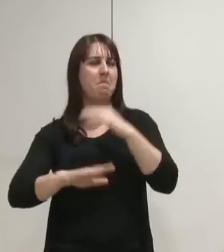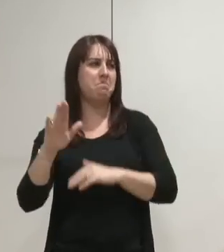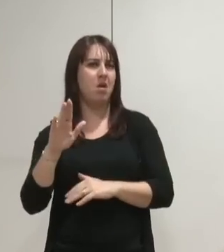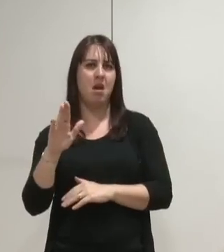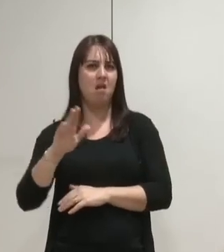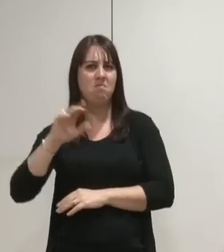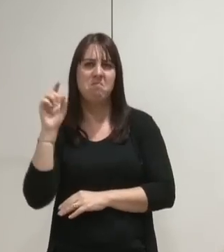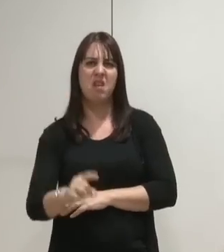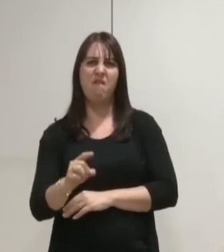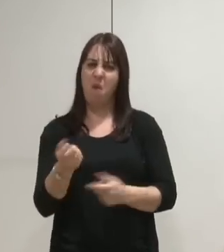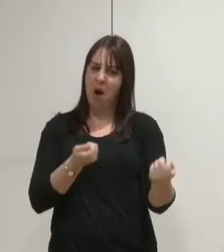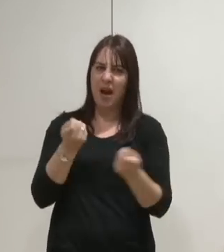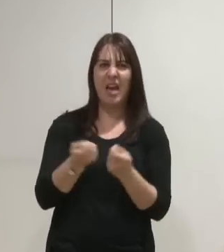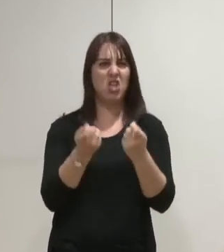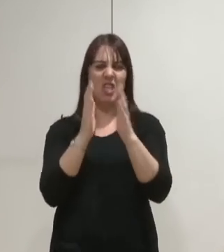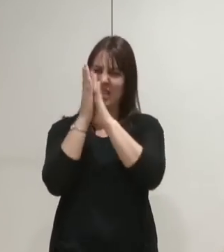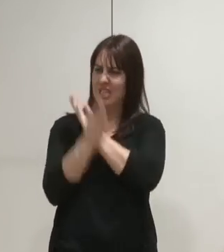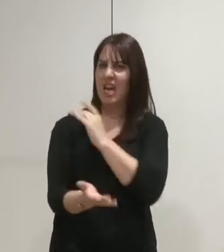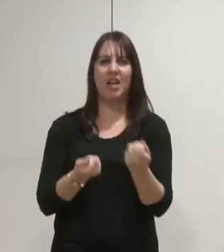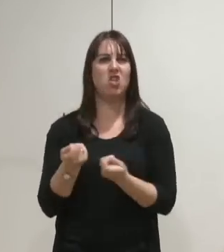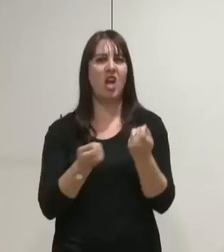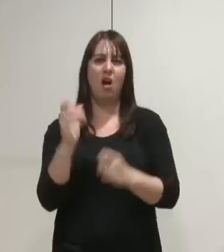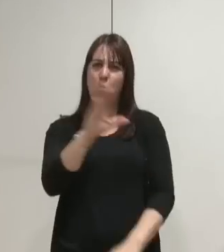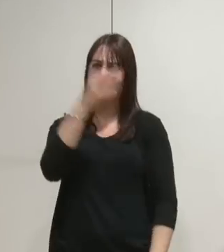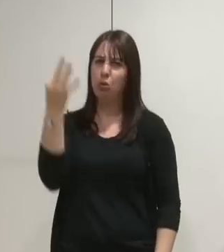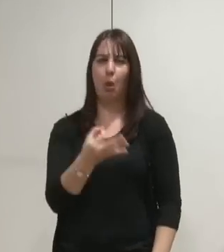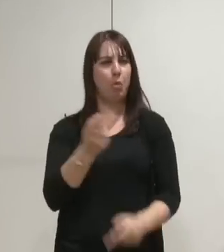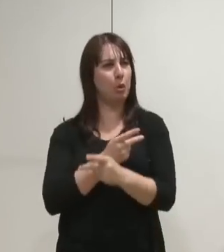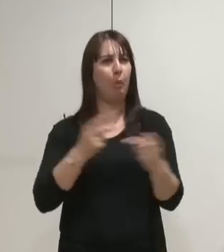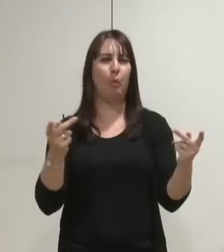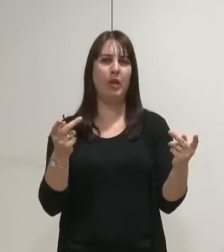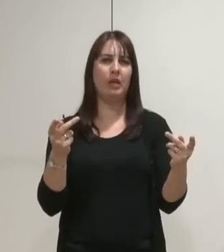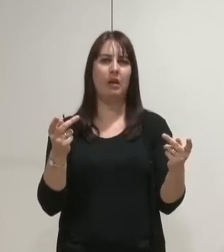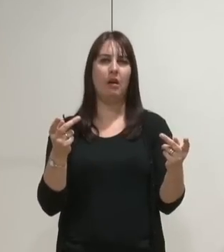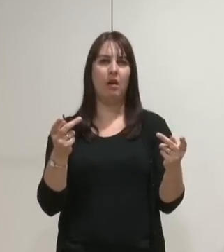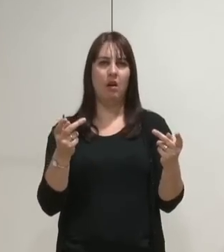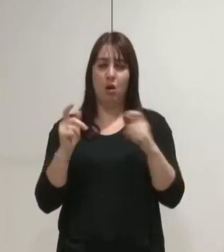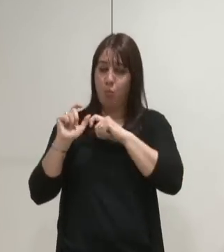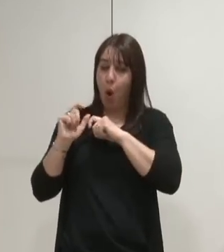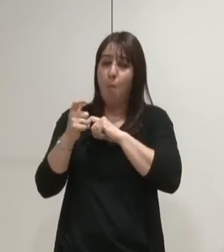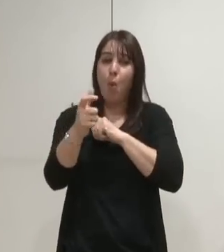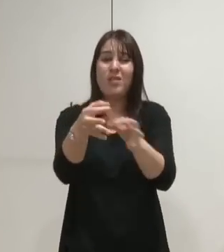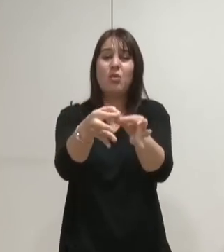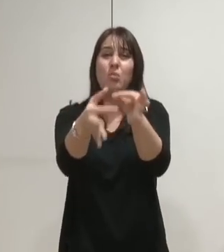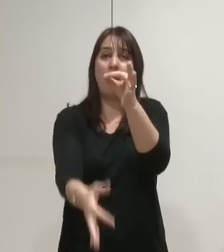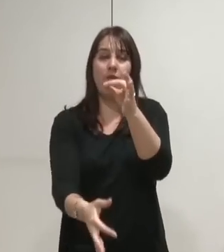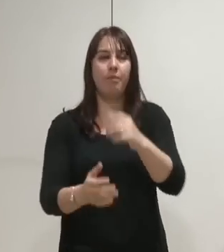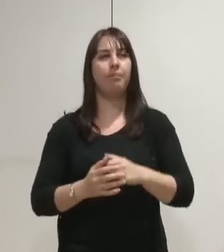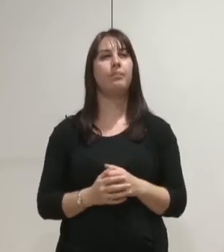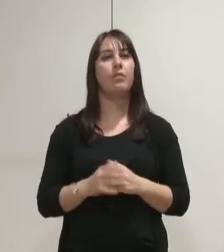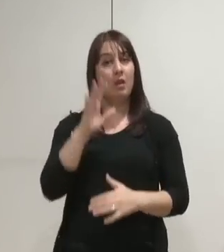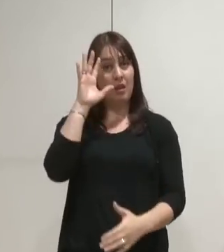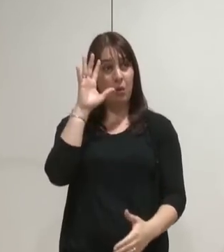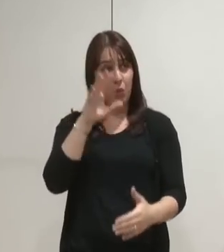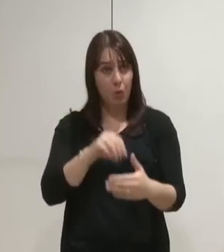soit en régie directe 100 % publ au bout du processus y compris